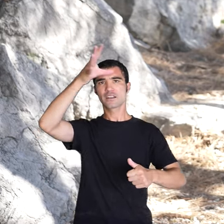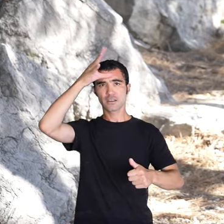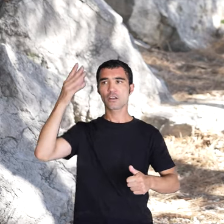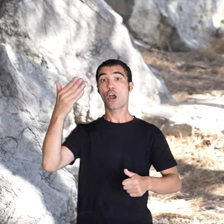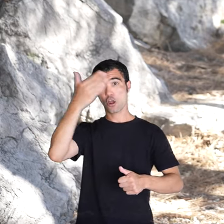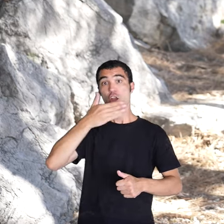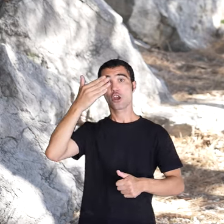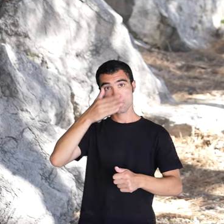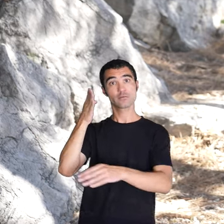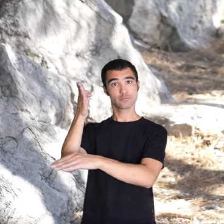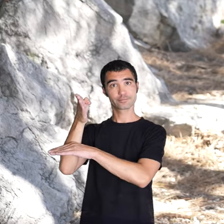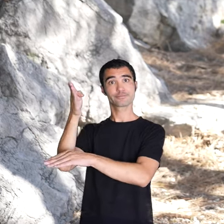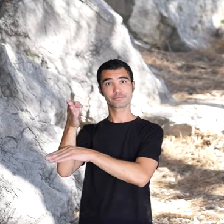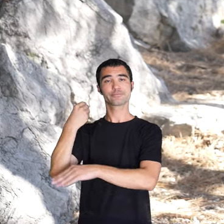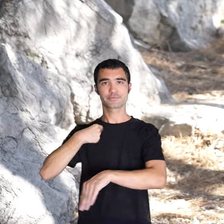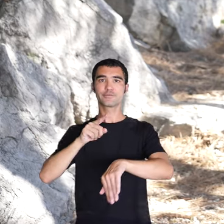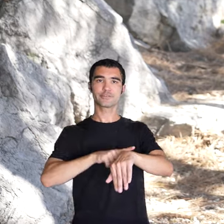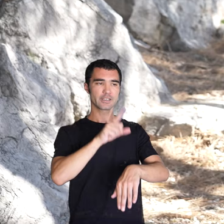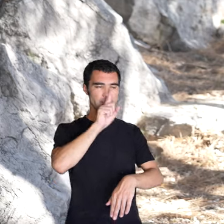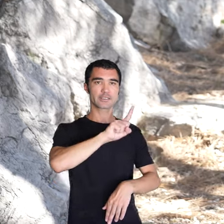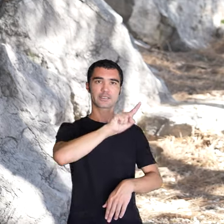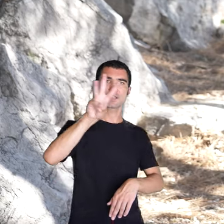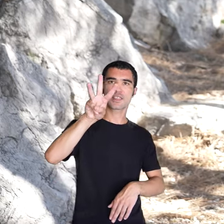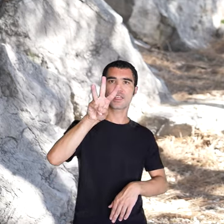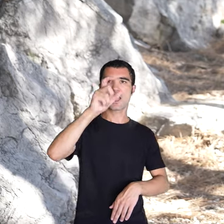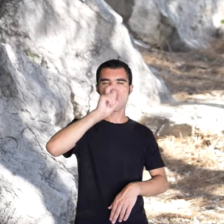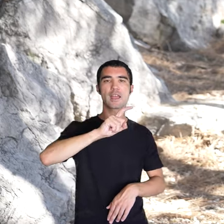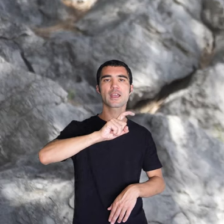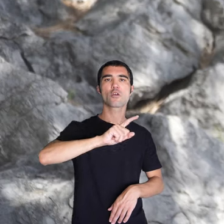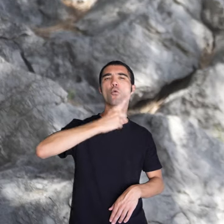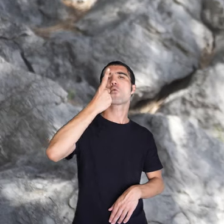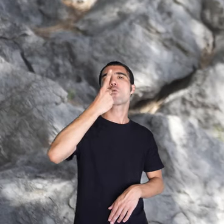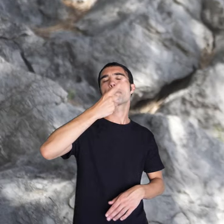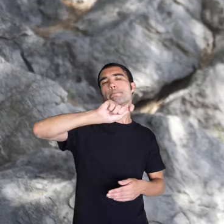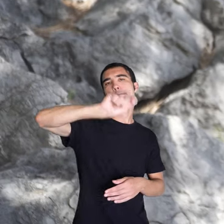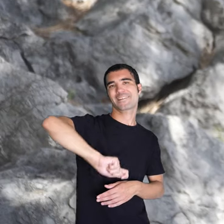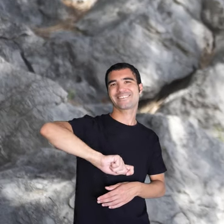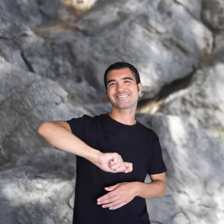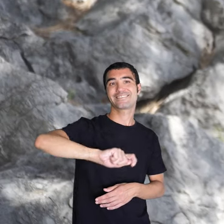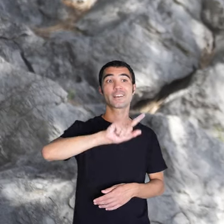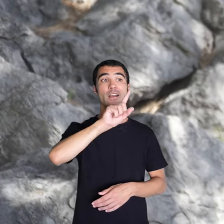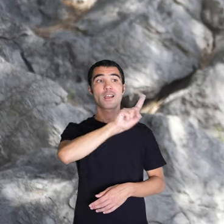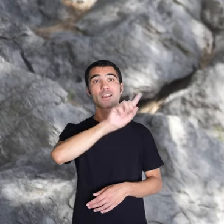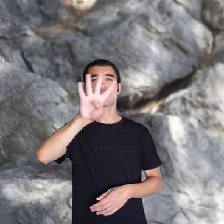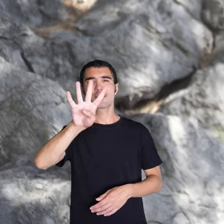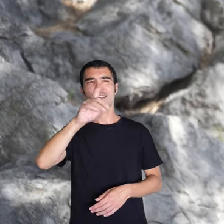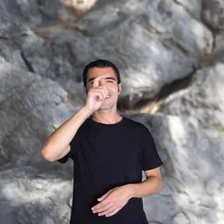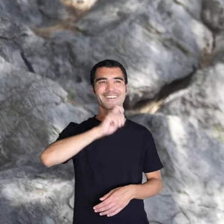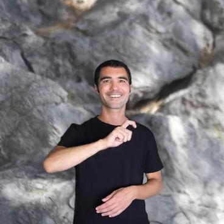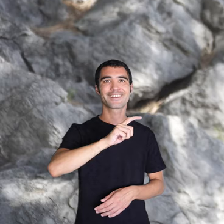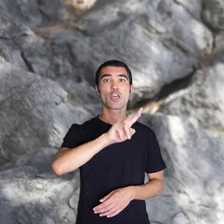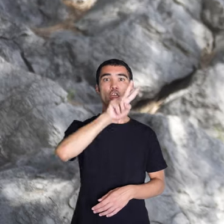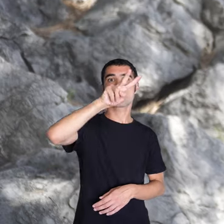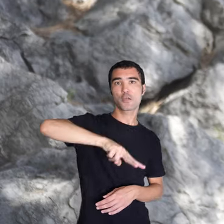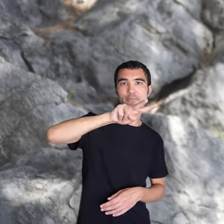encara anava a l'escola. Vaig començar a 13 anys i vaig anar-hi un mes. En els 14 vaig anar-hi 2 mesos, ja